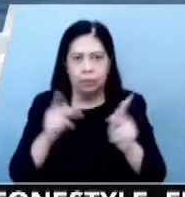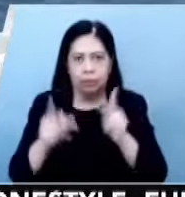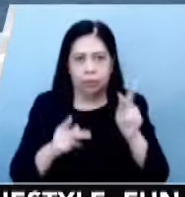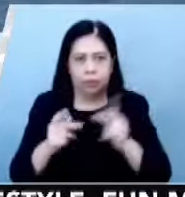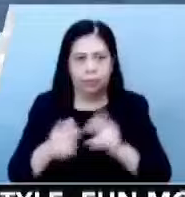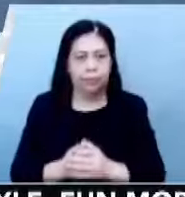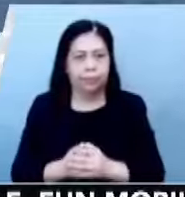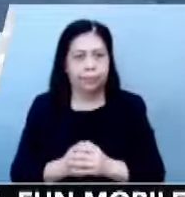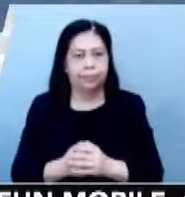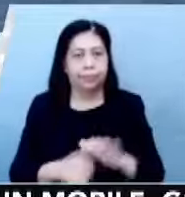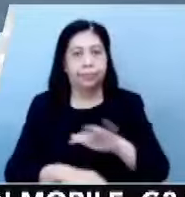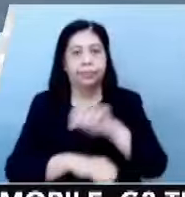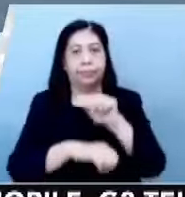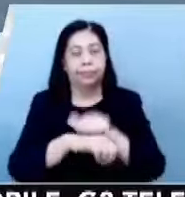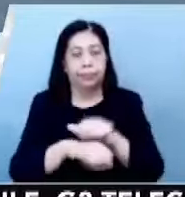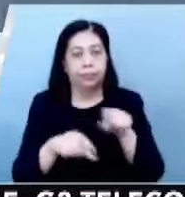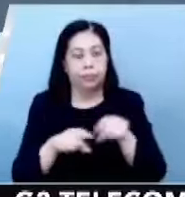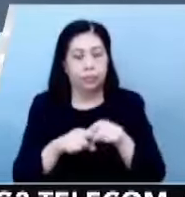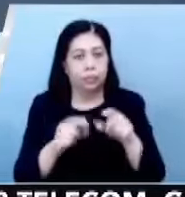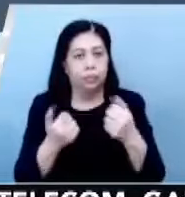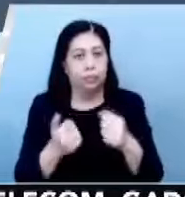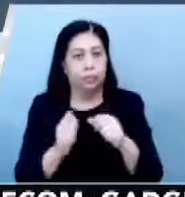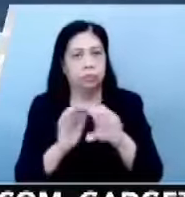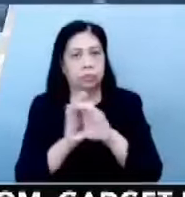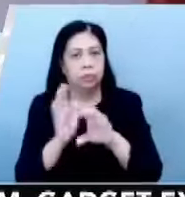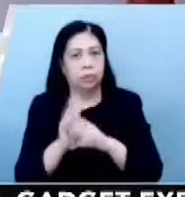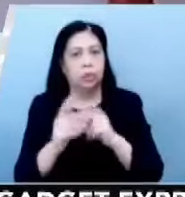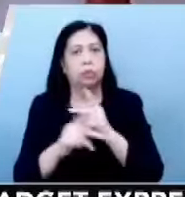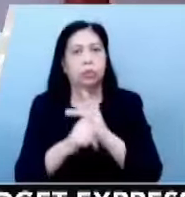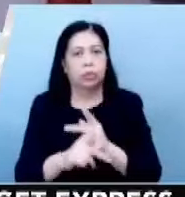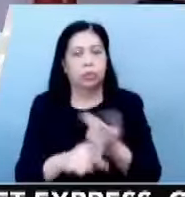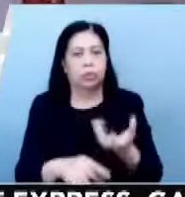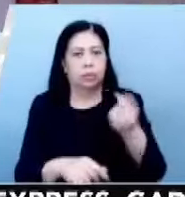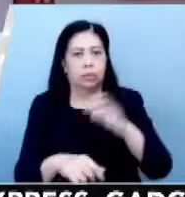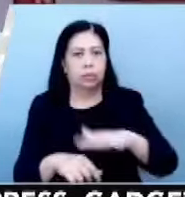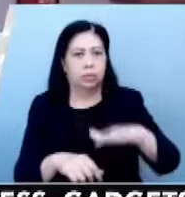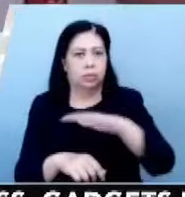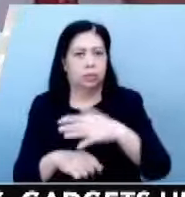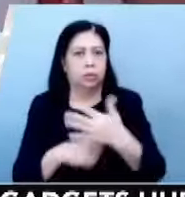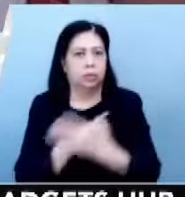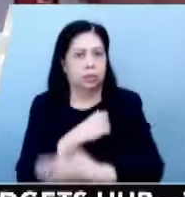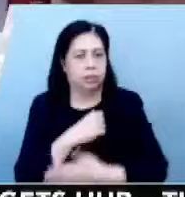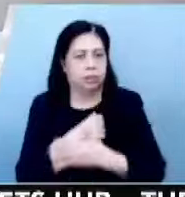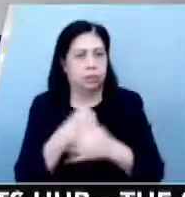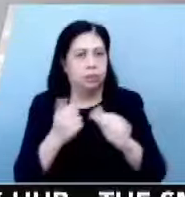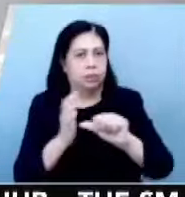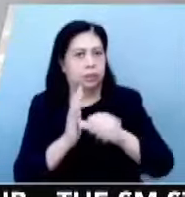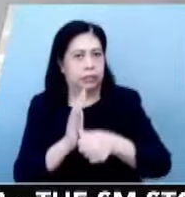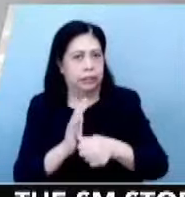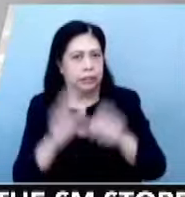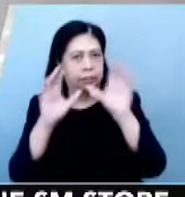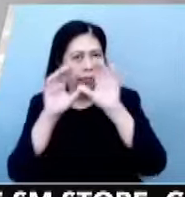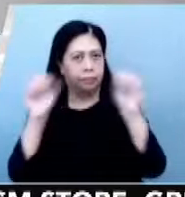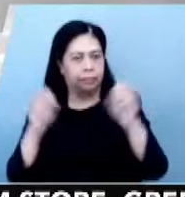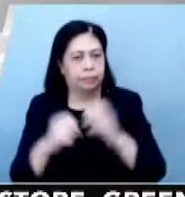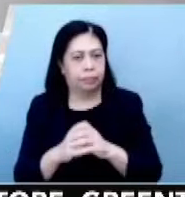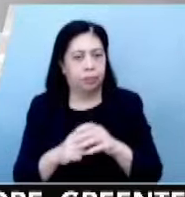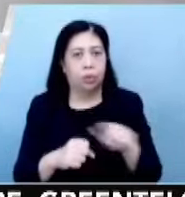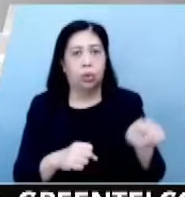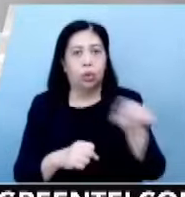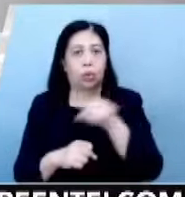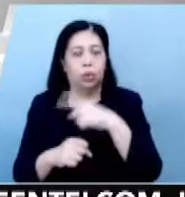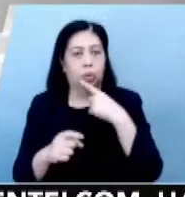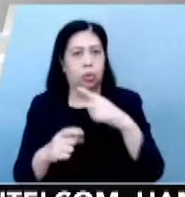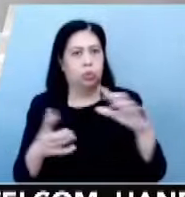Itinakda rin ng saligang batas ang pagprotekta sa mga teritoryo ng bansa, kaya may binigyan diin ang Pangulo. To those who trample our